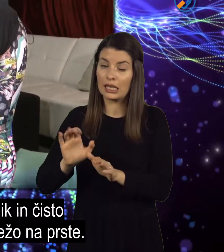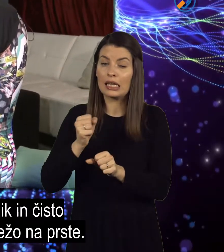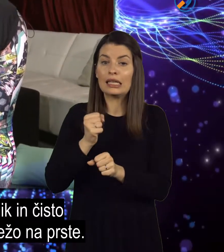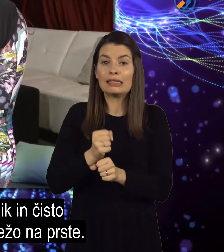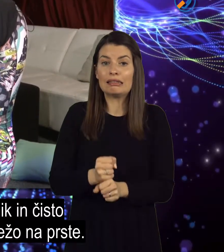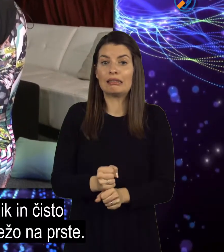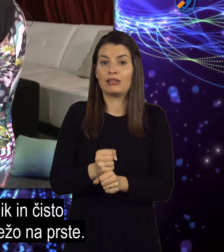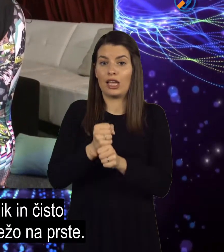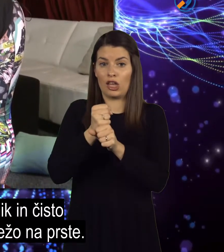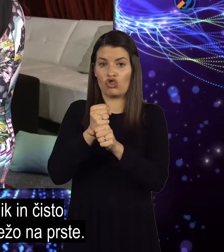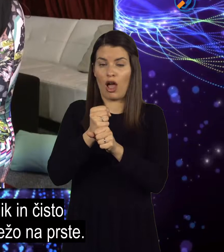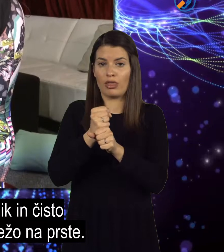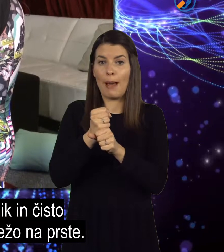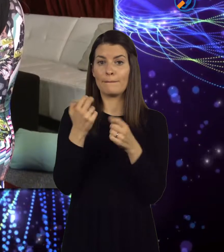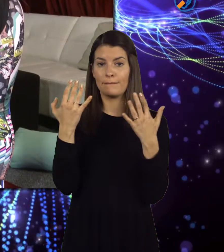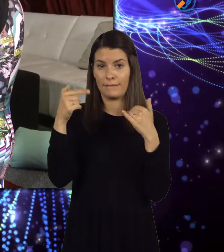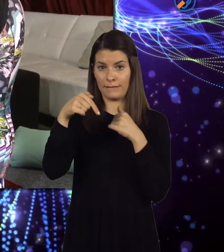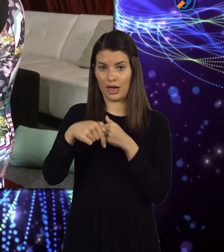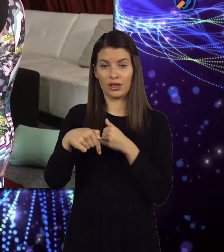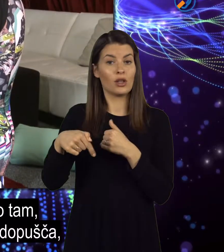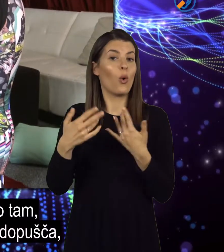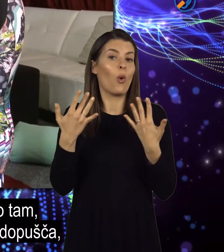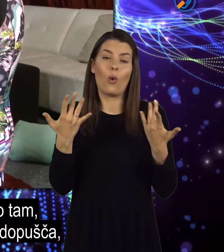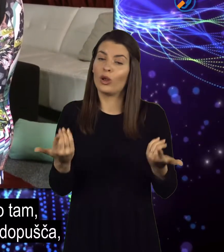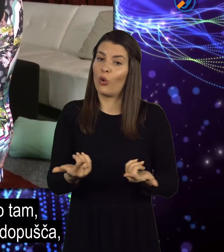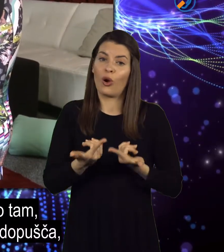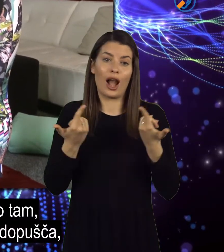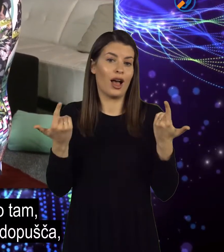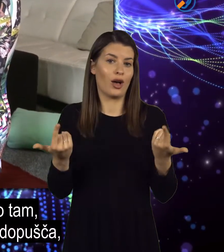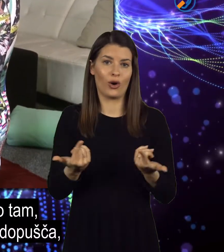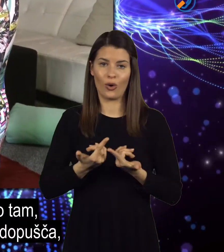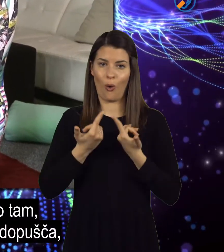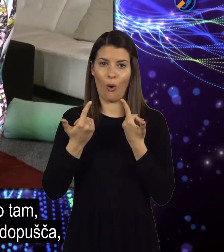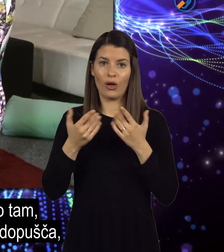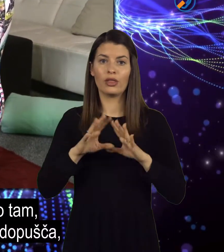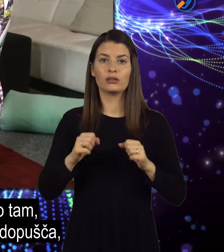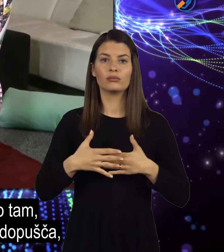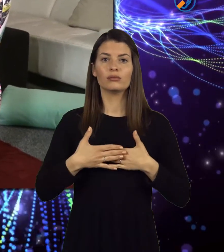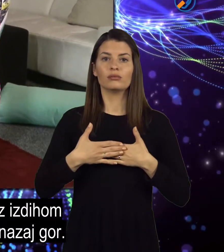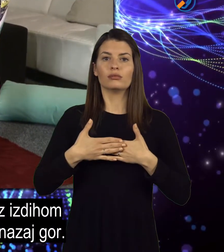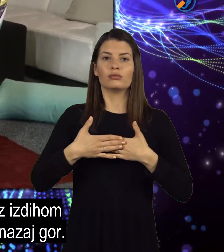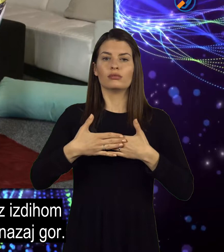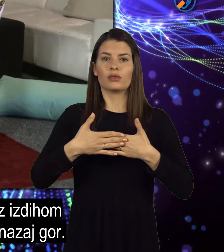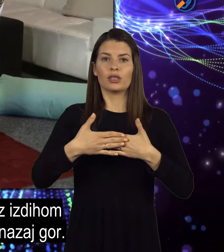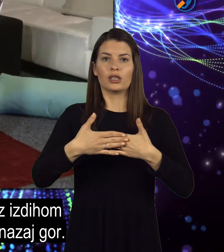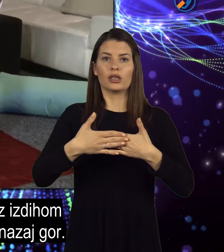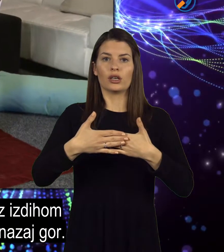težo na prste. Prideš do tam, kjer ti gibljivost dopušča, narediš